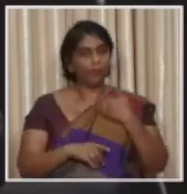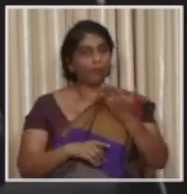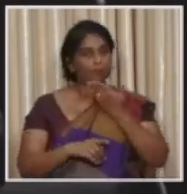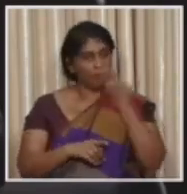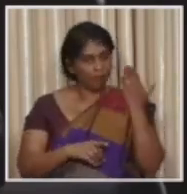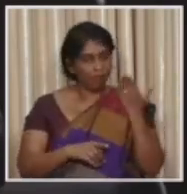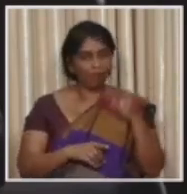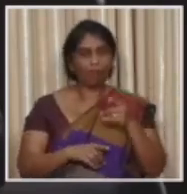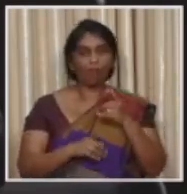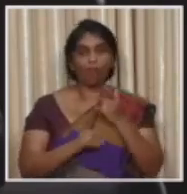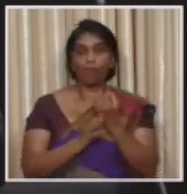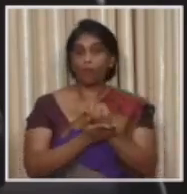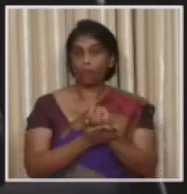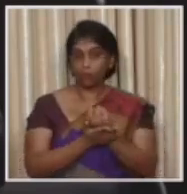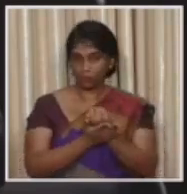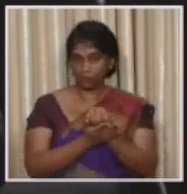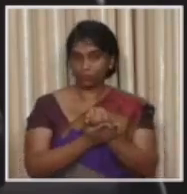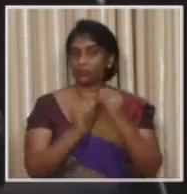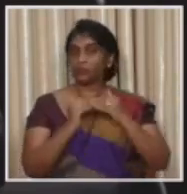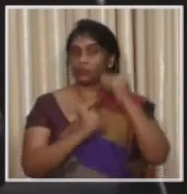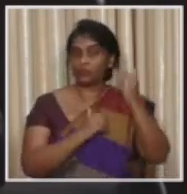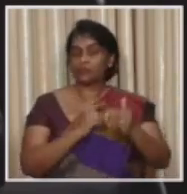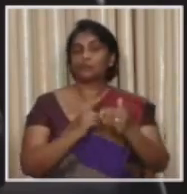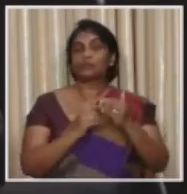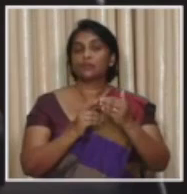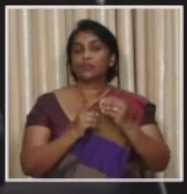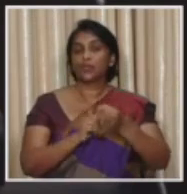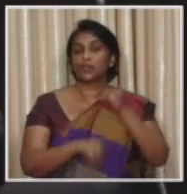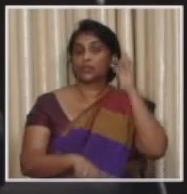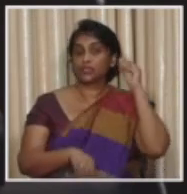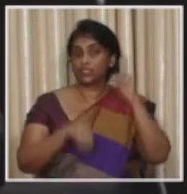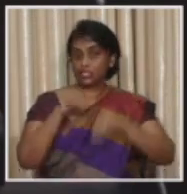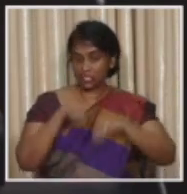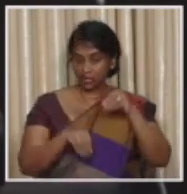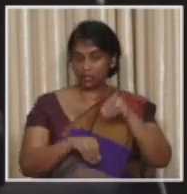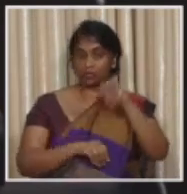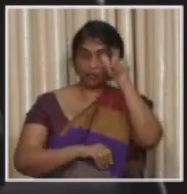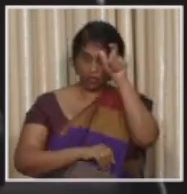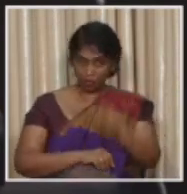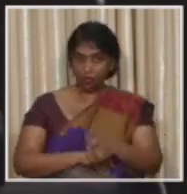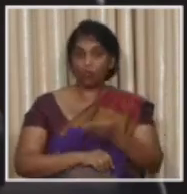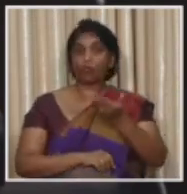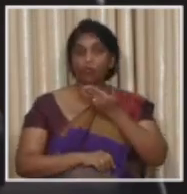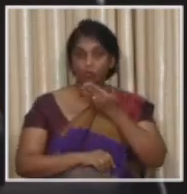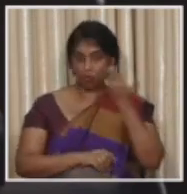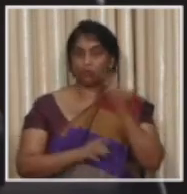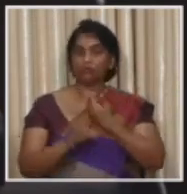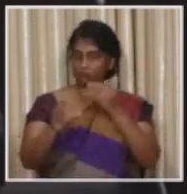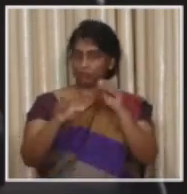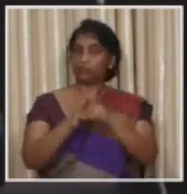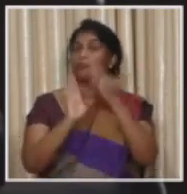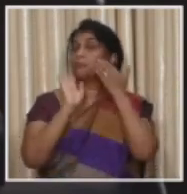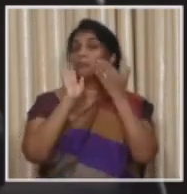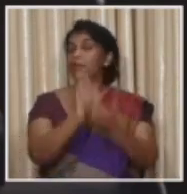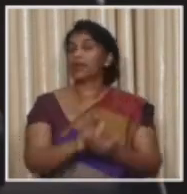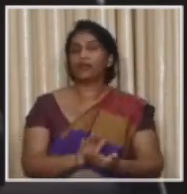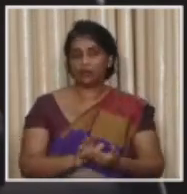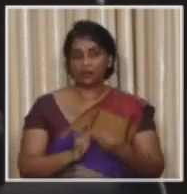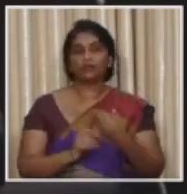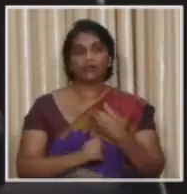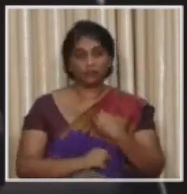නම් පොහොට්ටුවේ ඊළඟ පාන ජනාධිපති අපේක්ෂකෙක් පුළුවන් නම් ඉදිරිපත් කරන්න කියලා